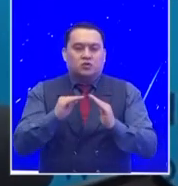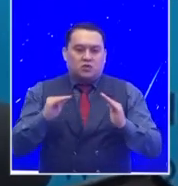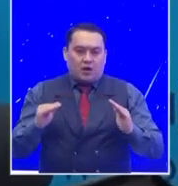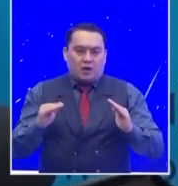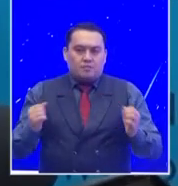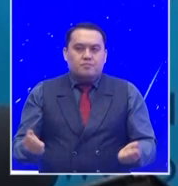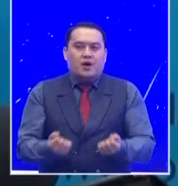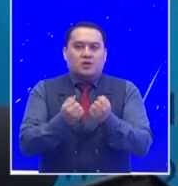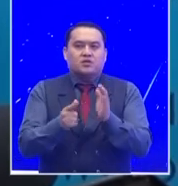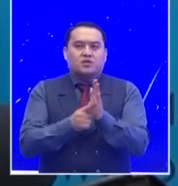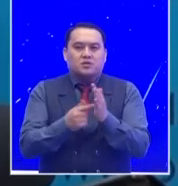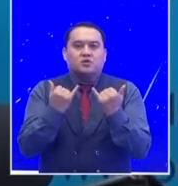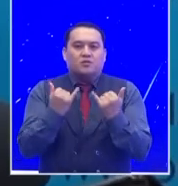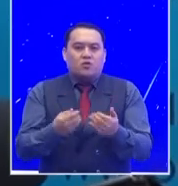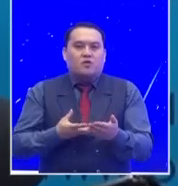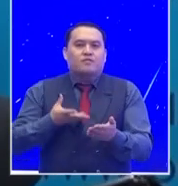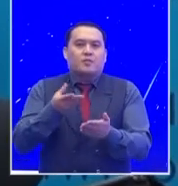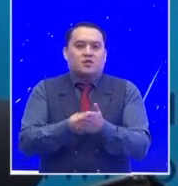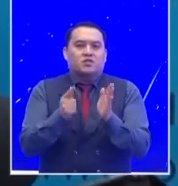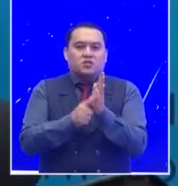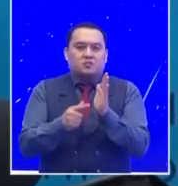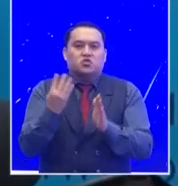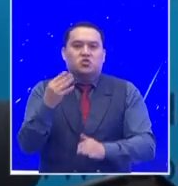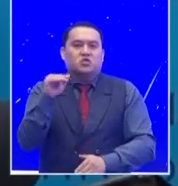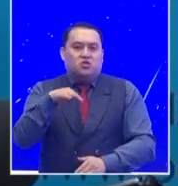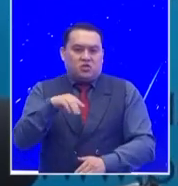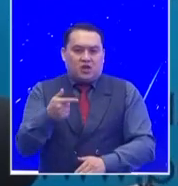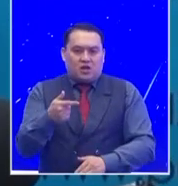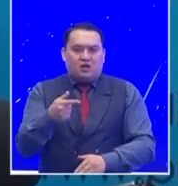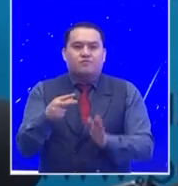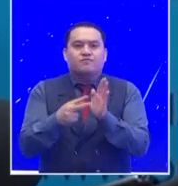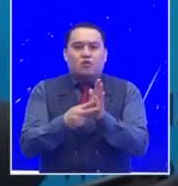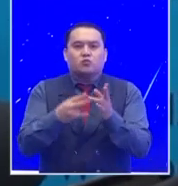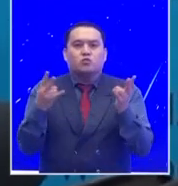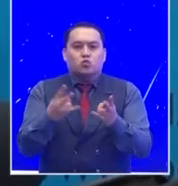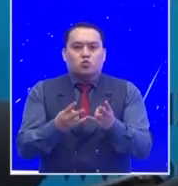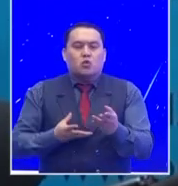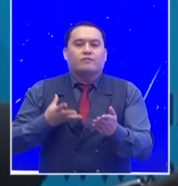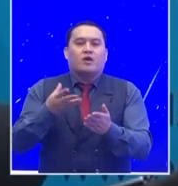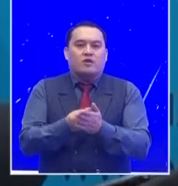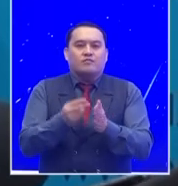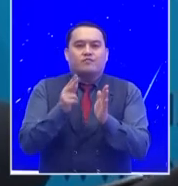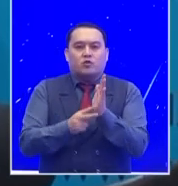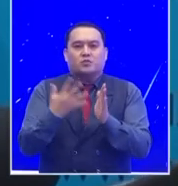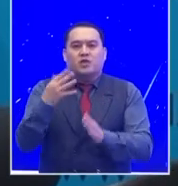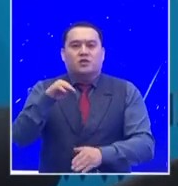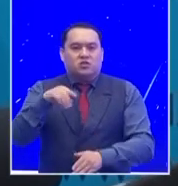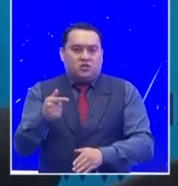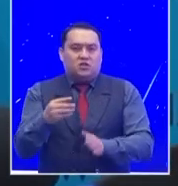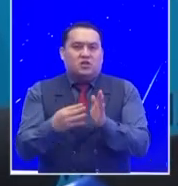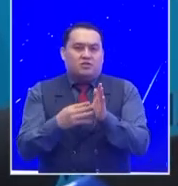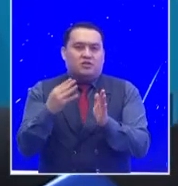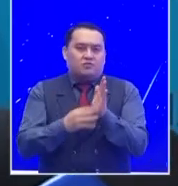Если за 7 детей на сегодняшний день выплачивается 74 тысячи тенге, то за 8 нужно начислять, к примеру, 85 тысяч, за 9